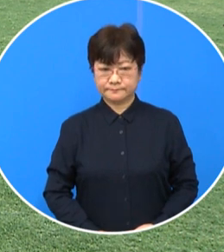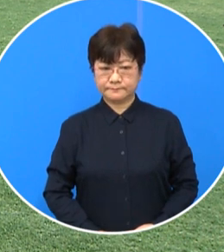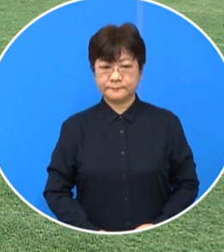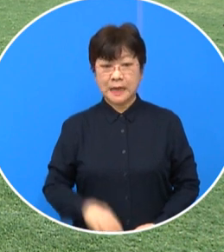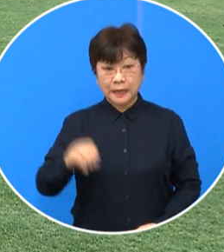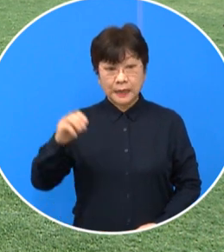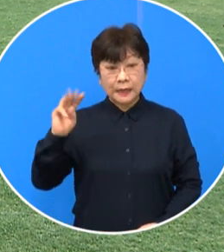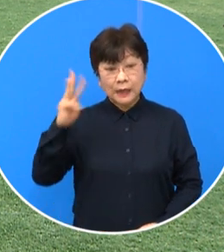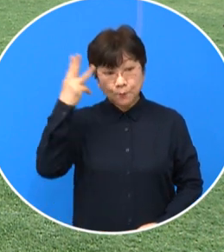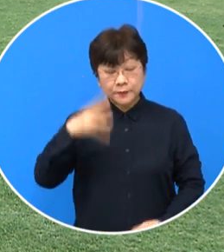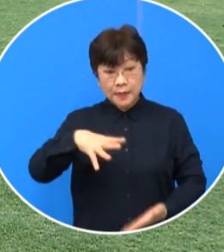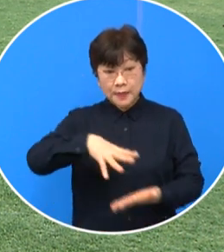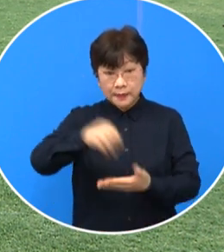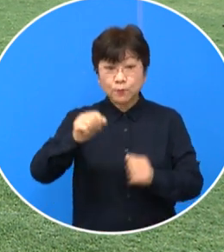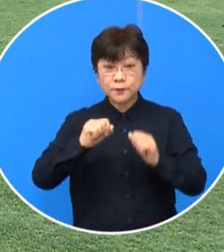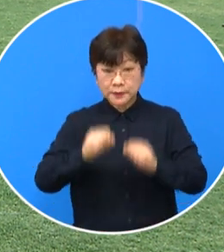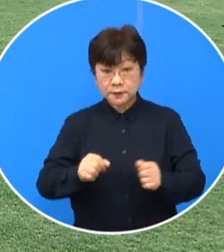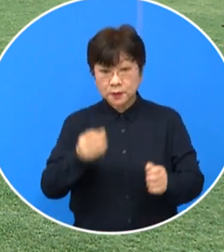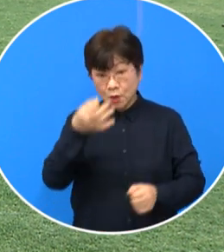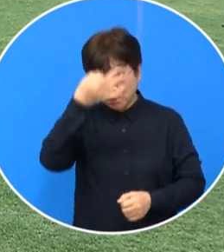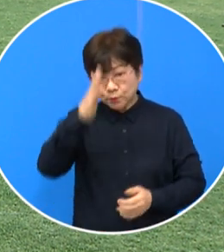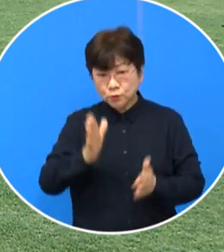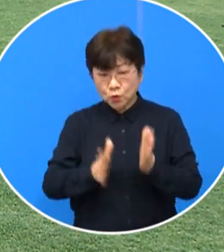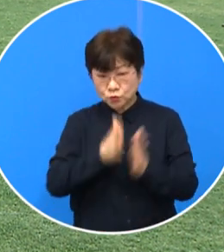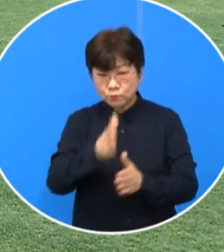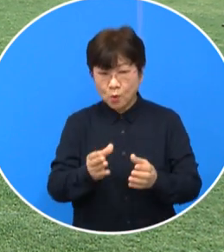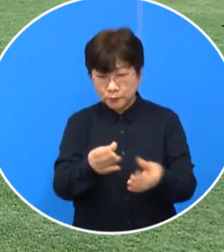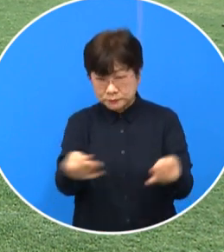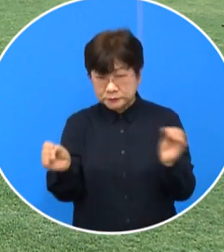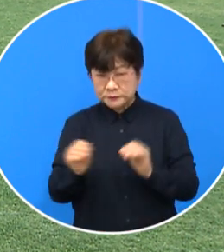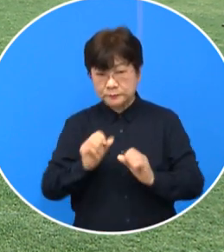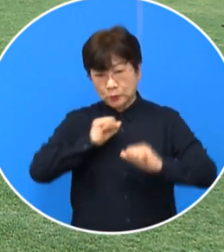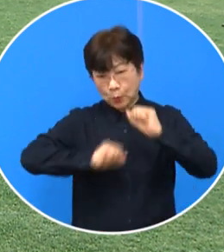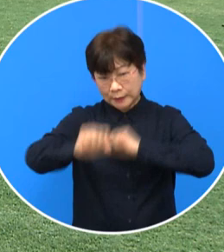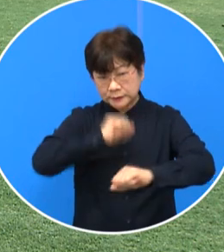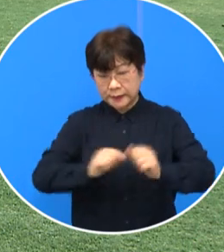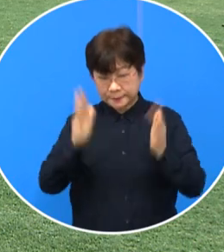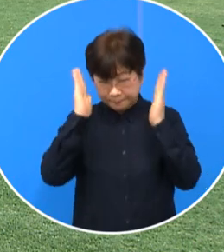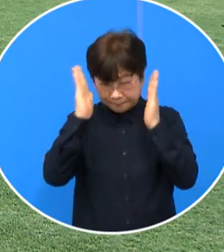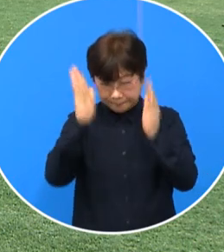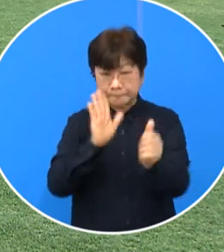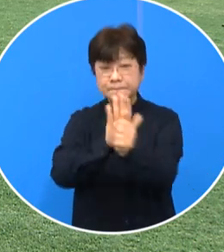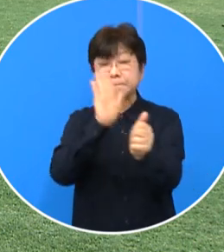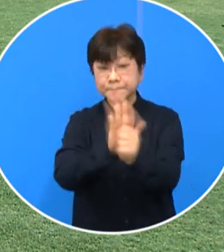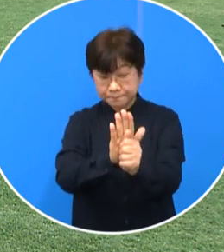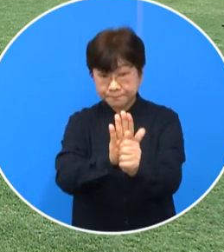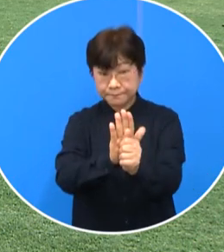鹿児島でキャンプを行ったプロスポーツチームの活躍、前向きに応援しましょう。